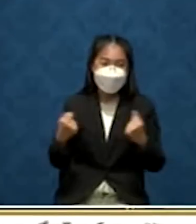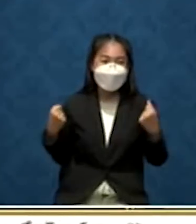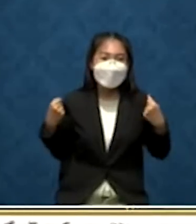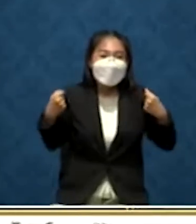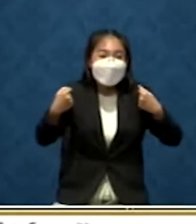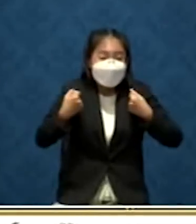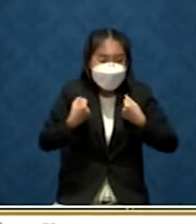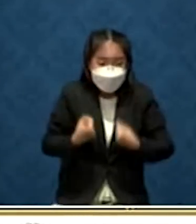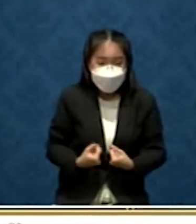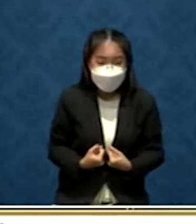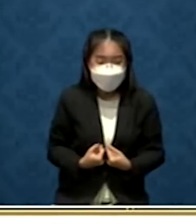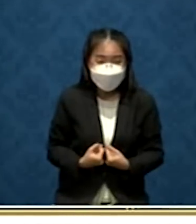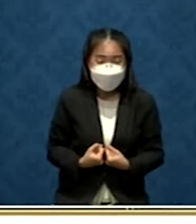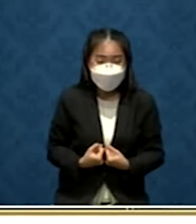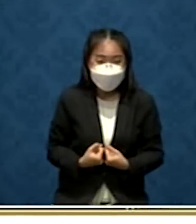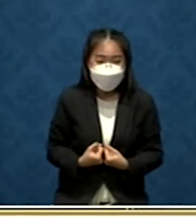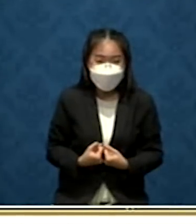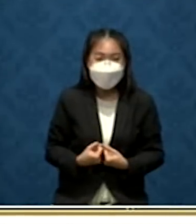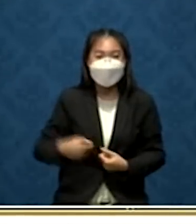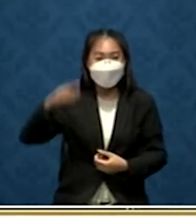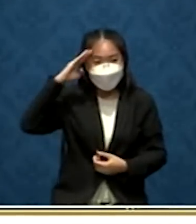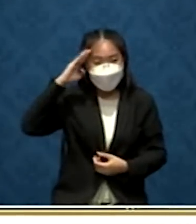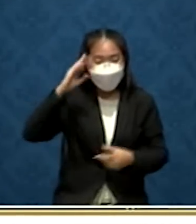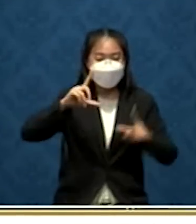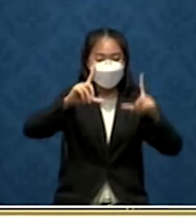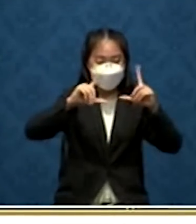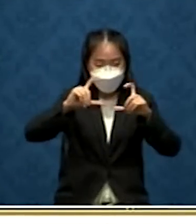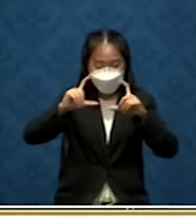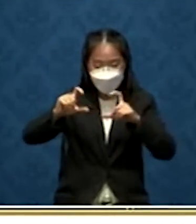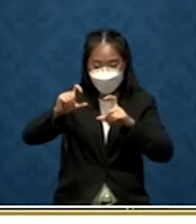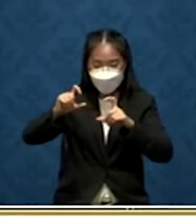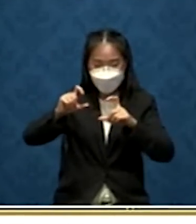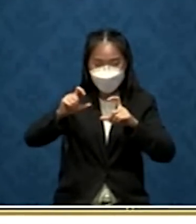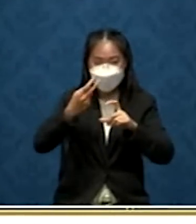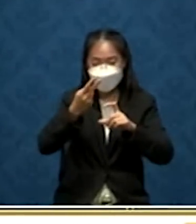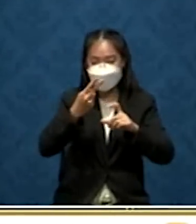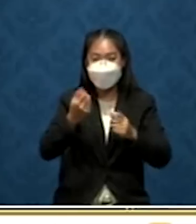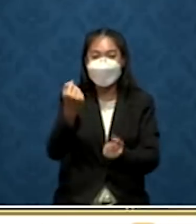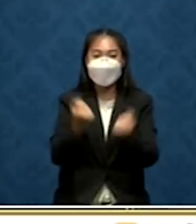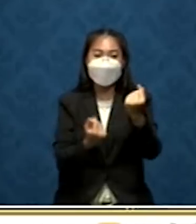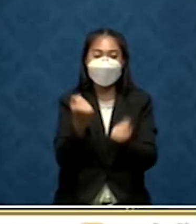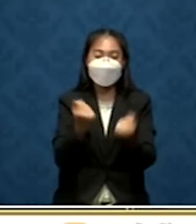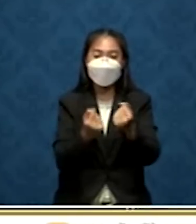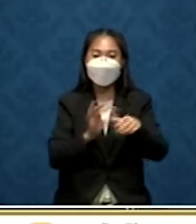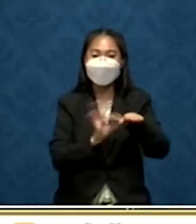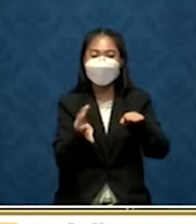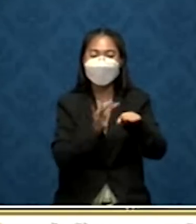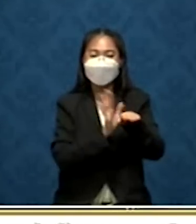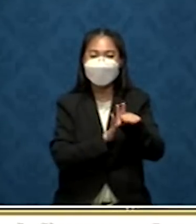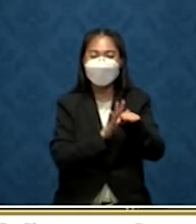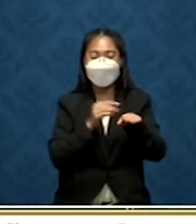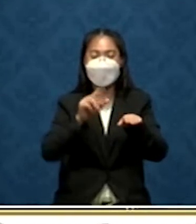ารยดผันเอก ถ่ายรูปโชว์ชาวบ้านขับรถไปไหน มาไหน ก็ติดสตกเกอร อ้างวา เป็เจาหน้ที่ป่ ป่อง